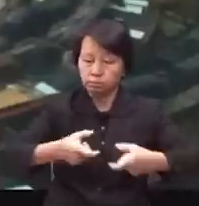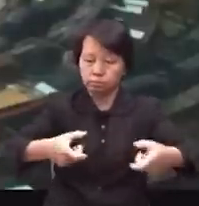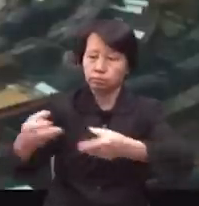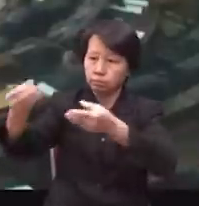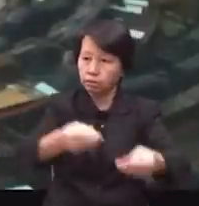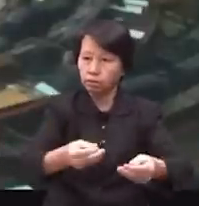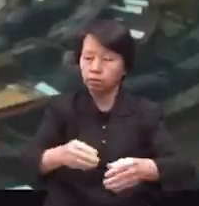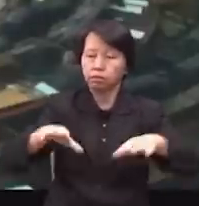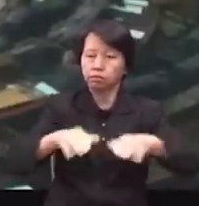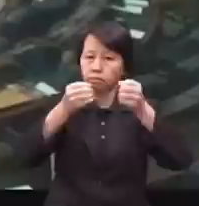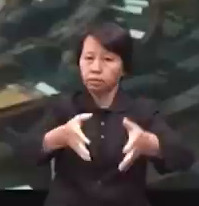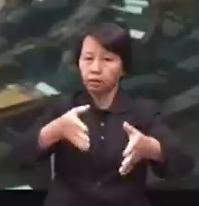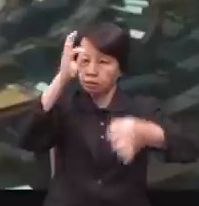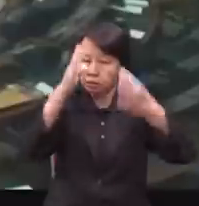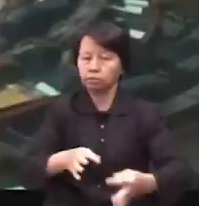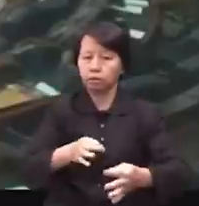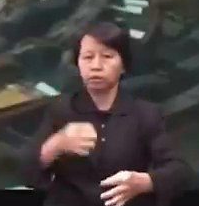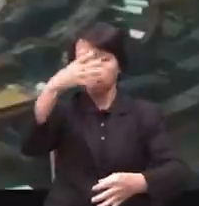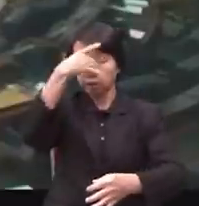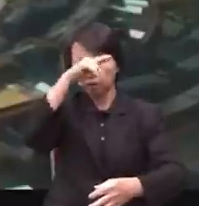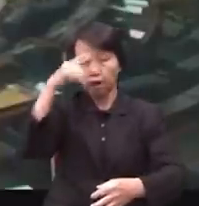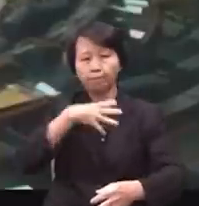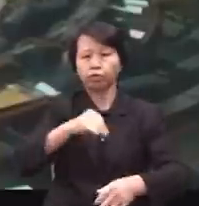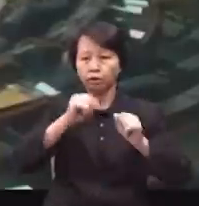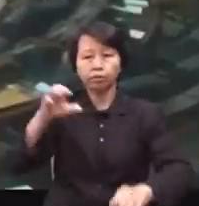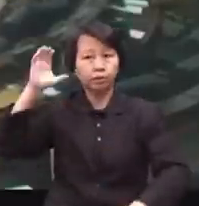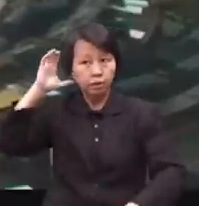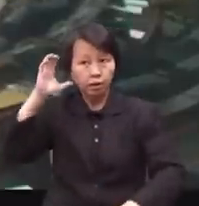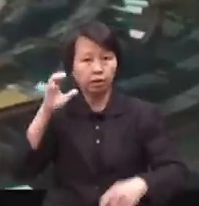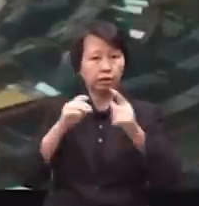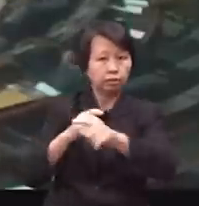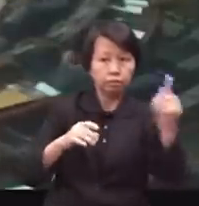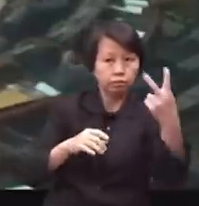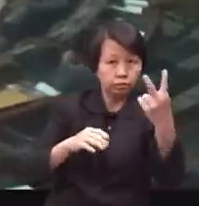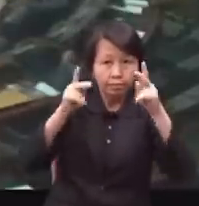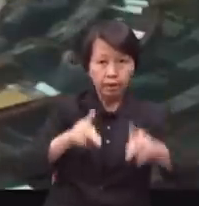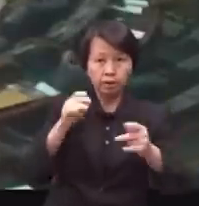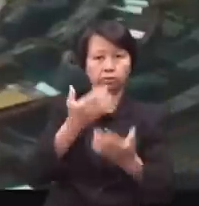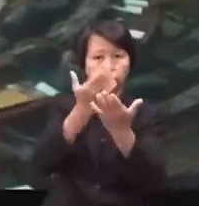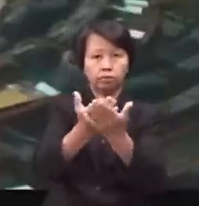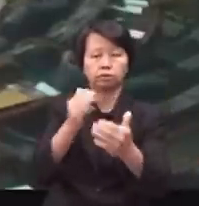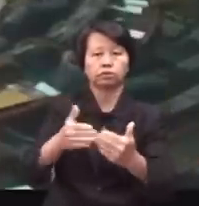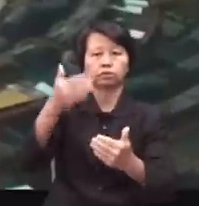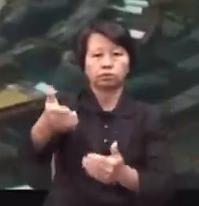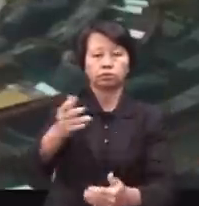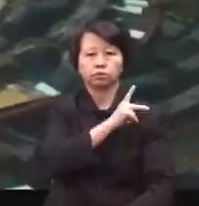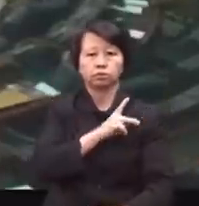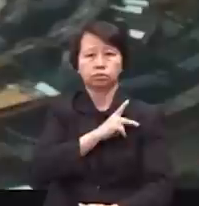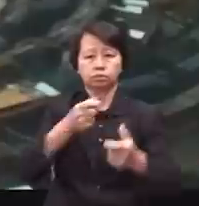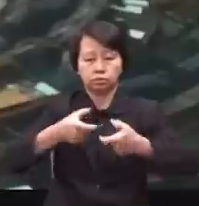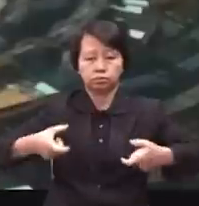keputusan hitam putih dapat didengar dan dicadangkan dan beli di folder